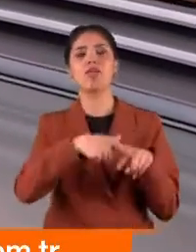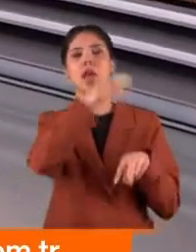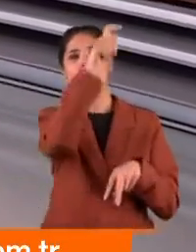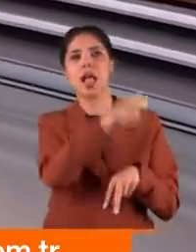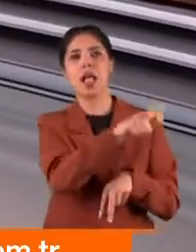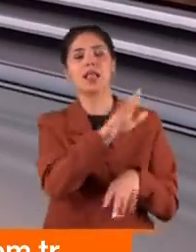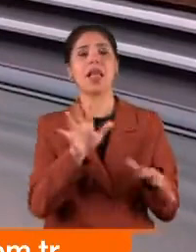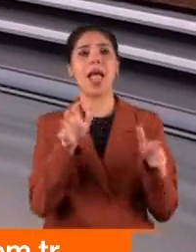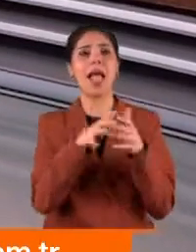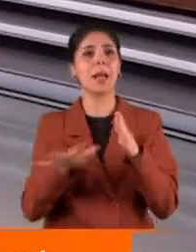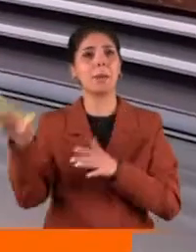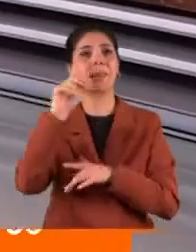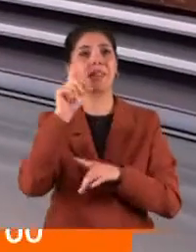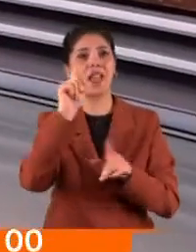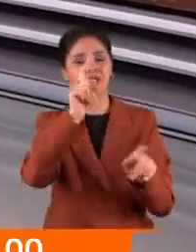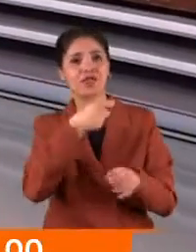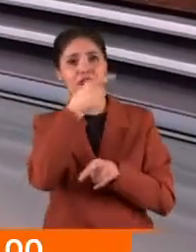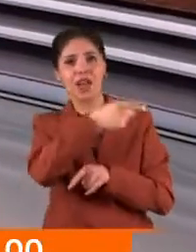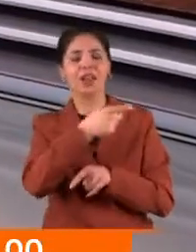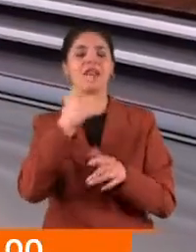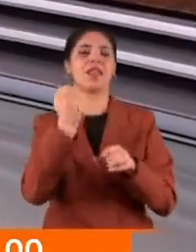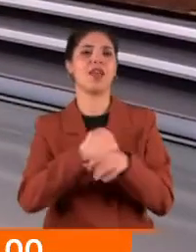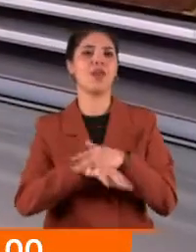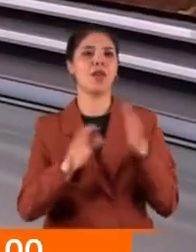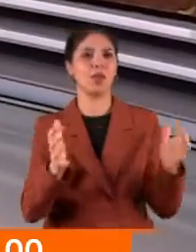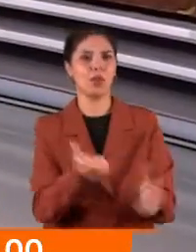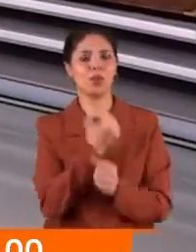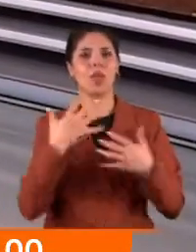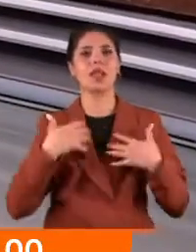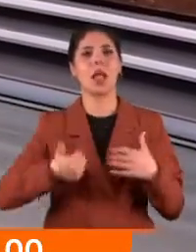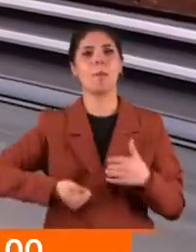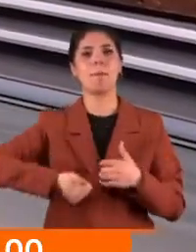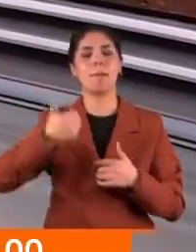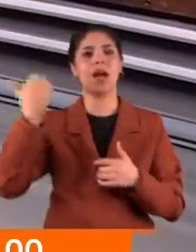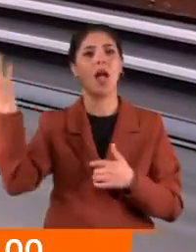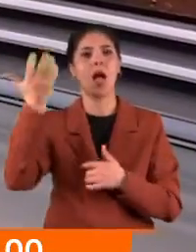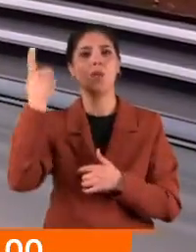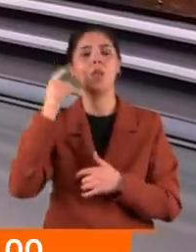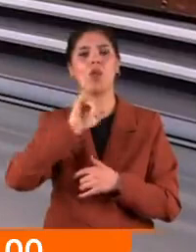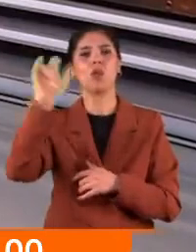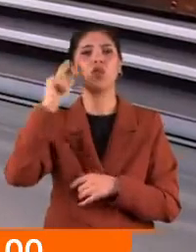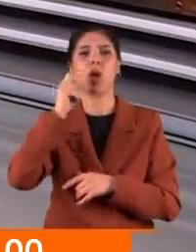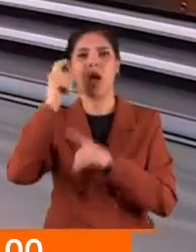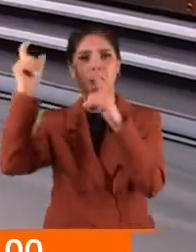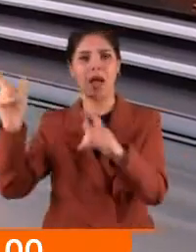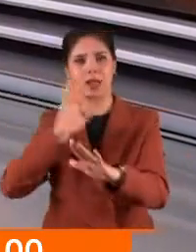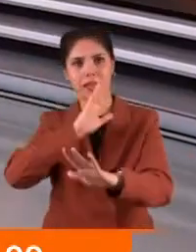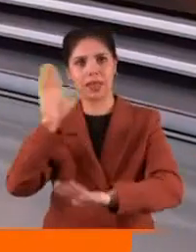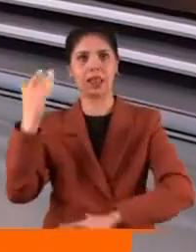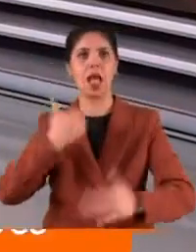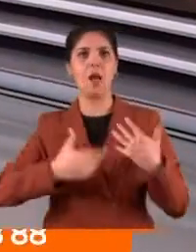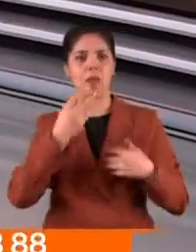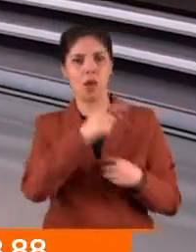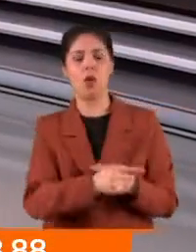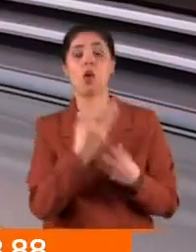Ölmez ekiplerin dikkati sayesinde enkazdan kurtarılmıştı. Sağlık Bakanlığı'nın ambulans uçağıyla Ankara'ya götürülen Alena ameliyat oldu.